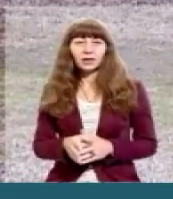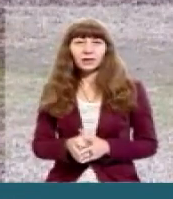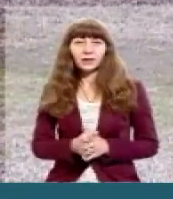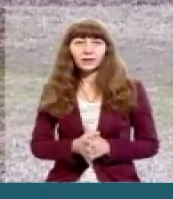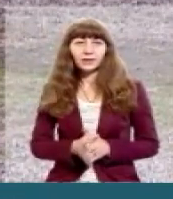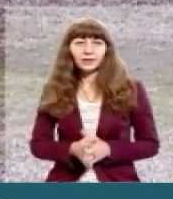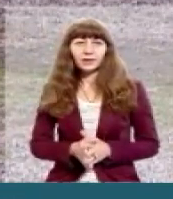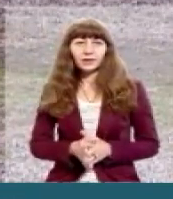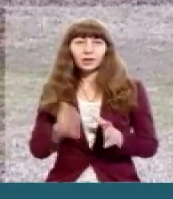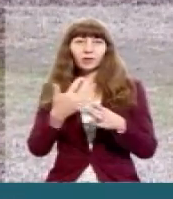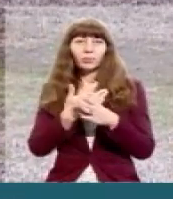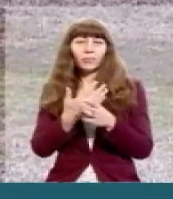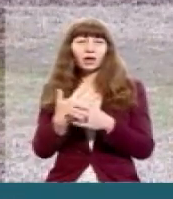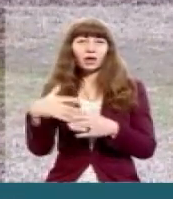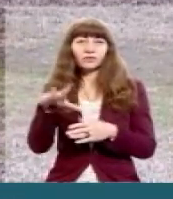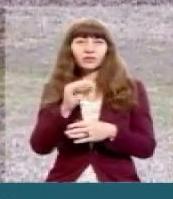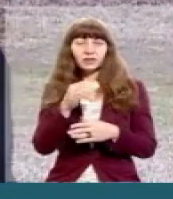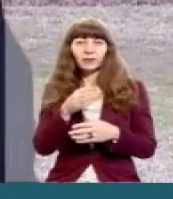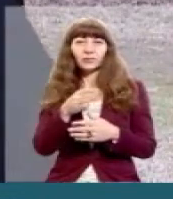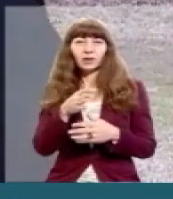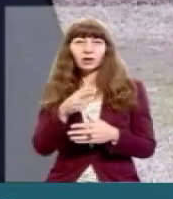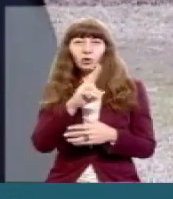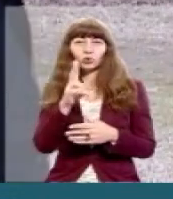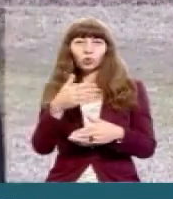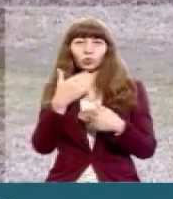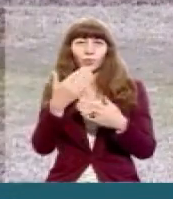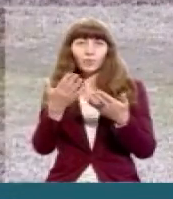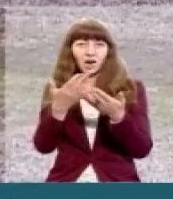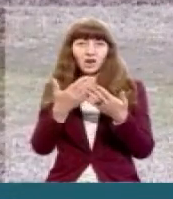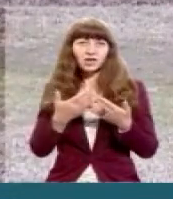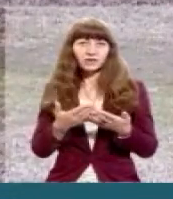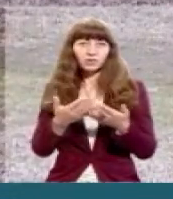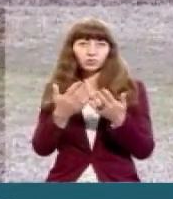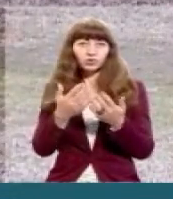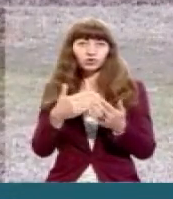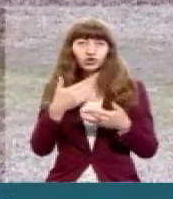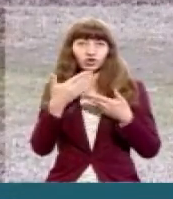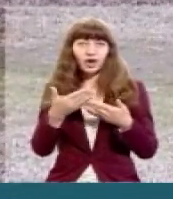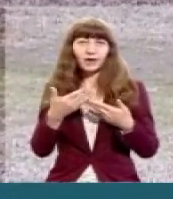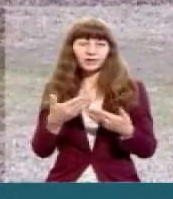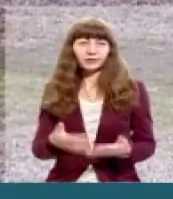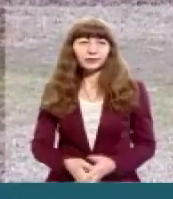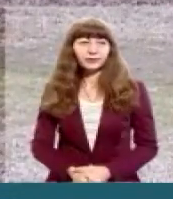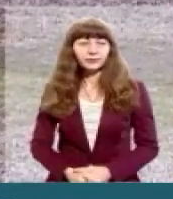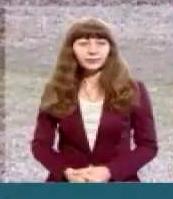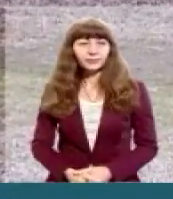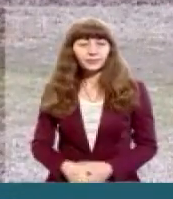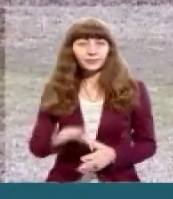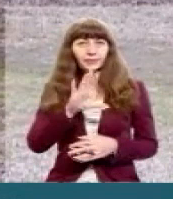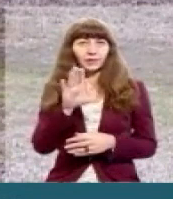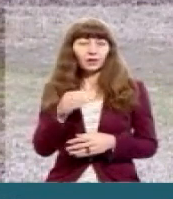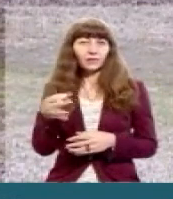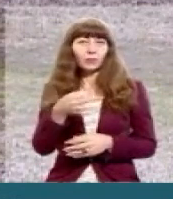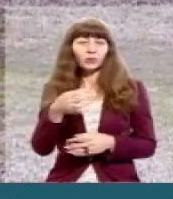28-ші маусымға келіп тұр. Қостанай облысына қарасты бүкіл мешіттердің барлығында